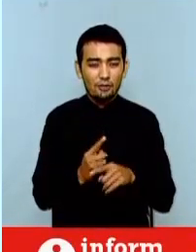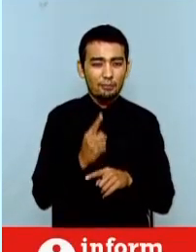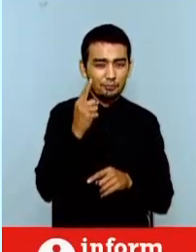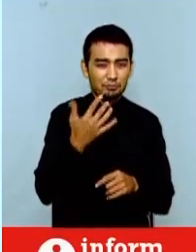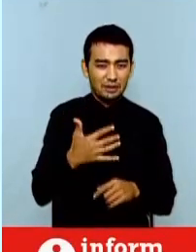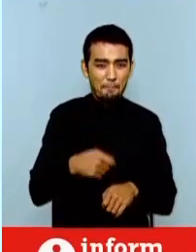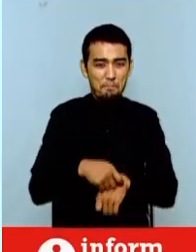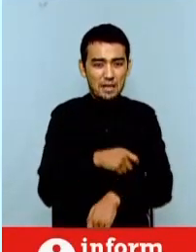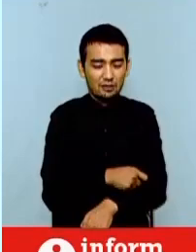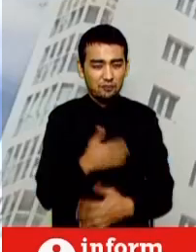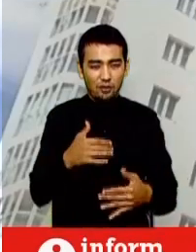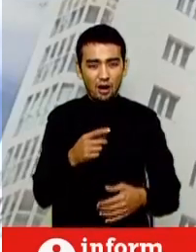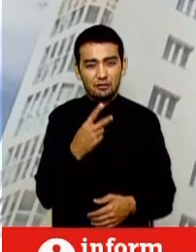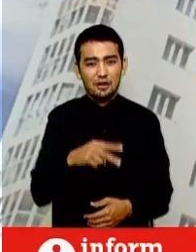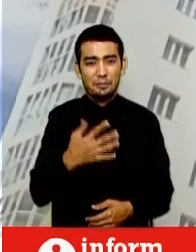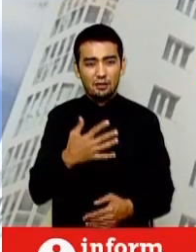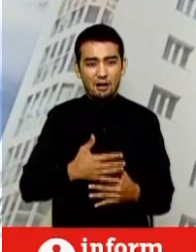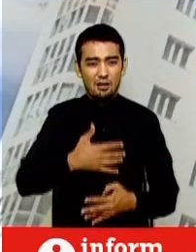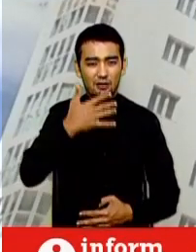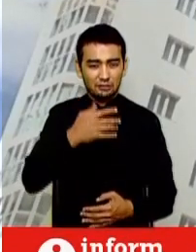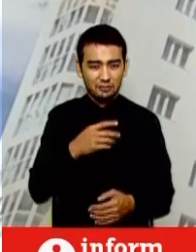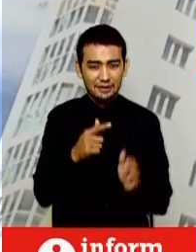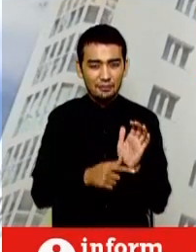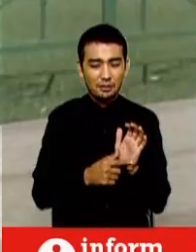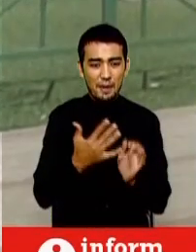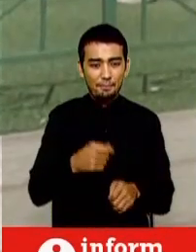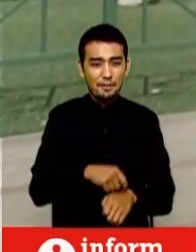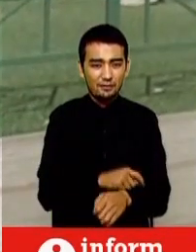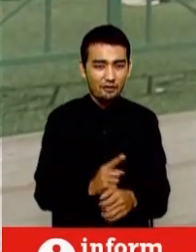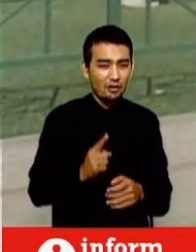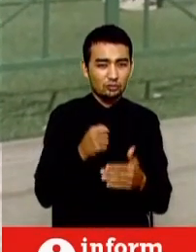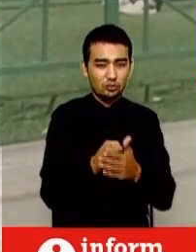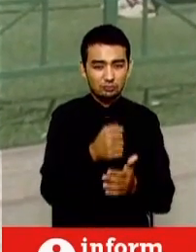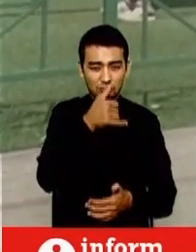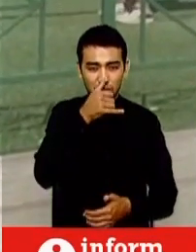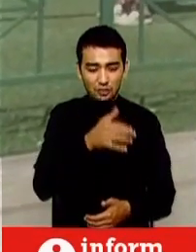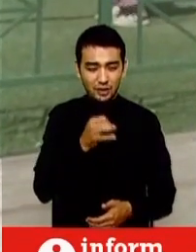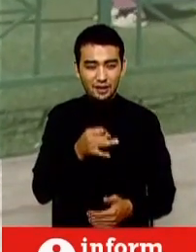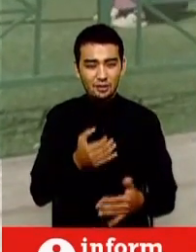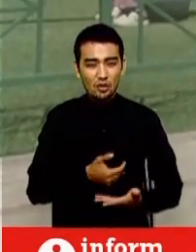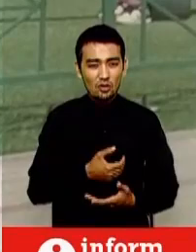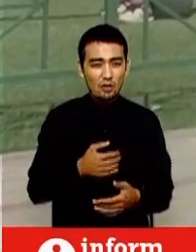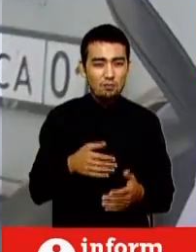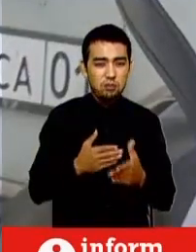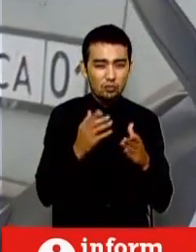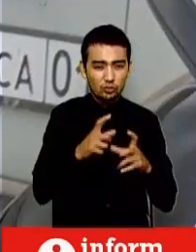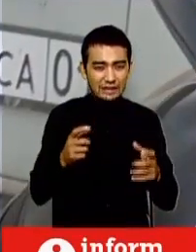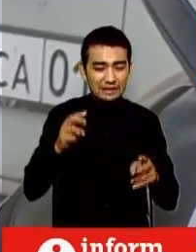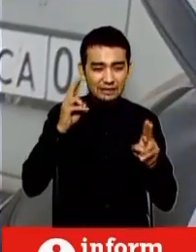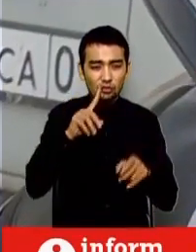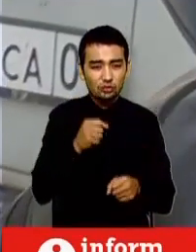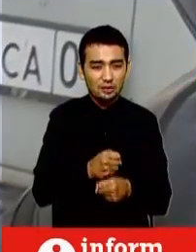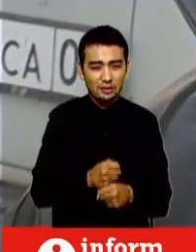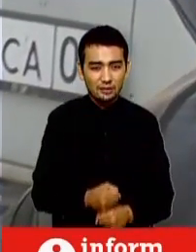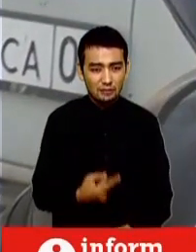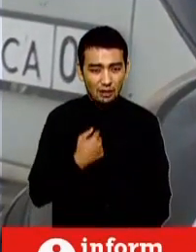50-метровой высоты. А эти 25-этажные дома в высоту 75 метров. Большинство жильцов не знает, как себя вести при пожаре. Честно, не знаю.